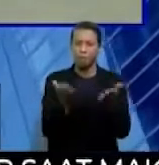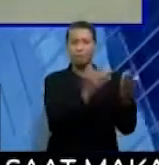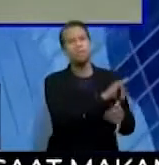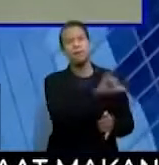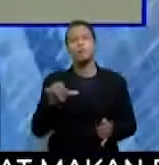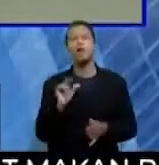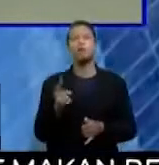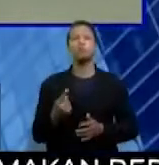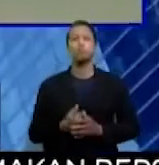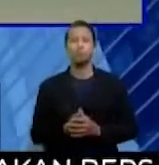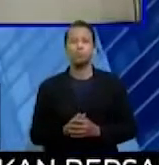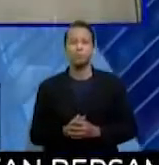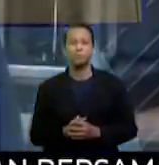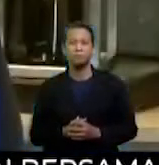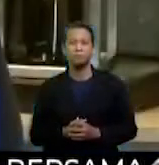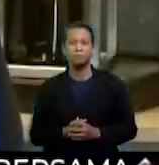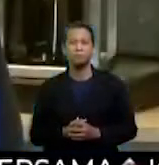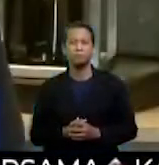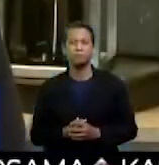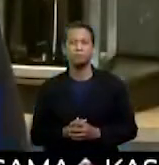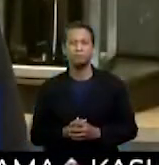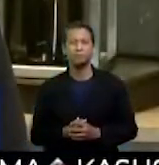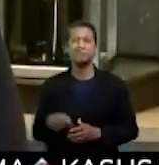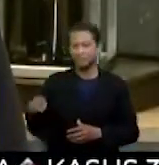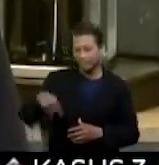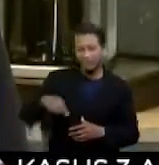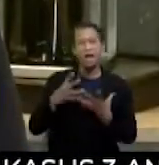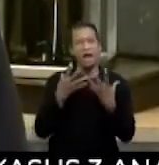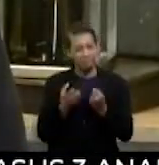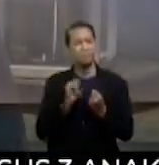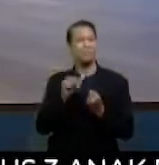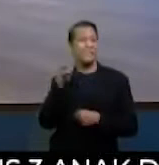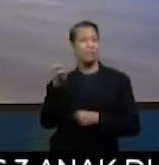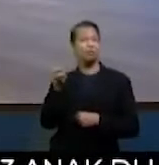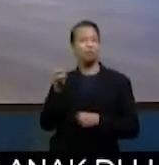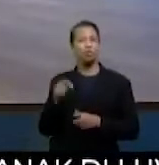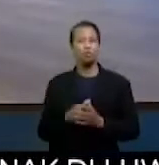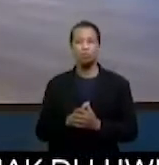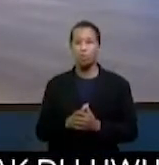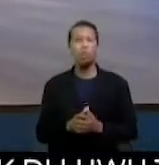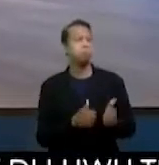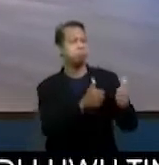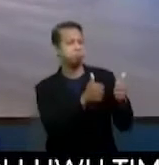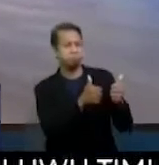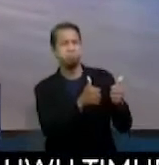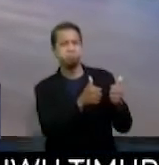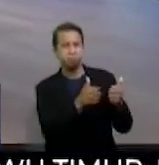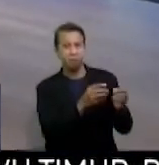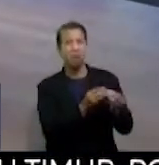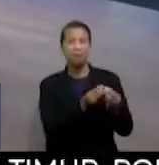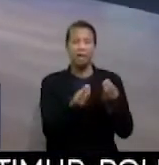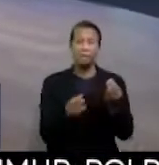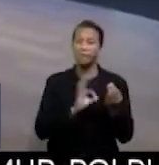kembali berputar, dan itulah yang diharapkan saat ini. Baik, Mas Edwin. Nah, saya kembali ke Mbak Wamen. Melihat dari kontribusi dan juga